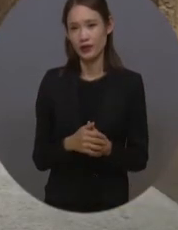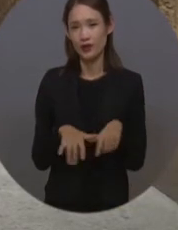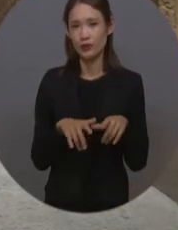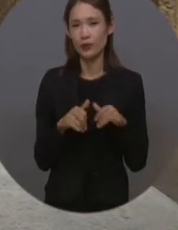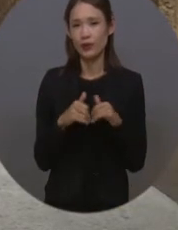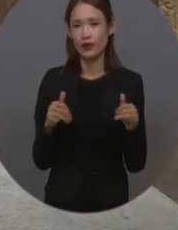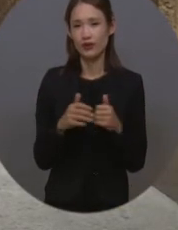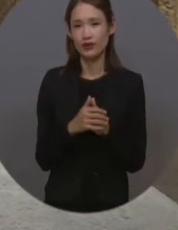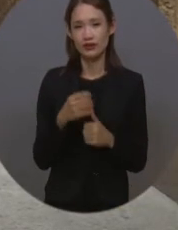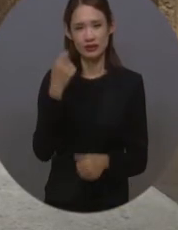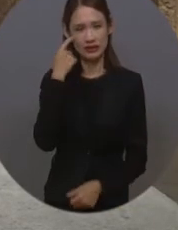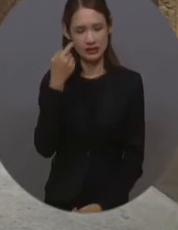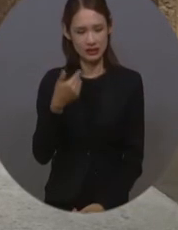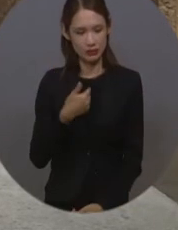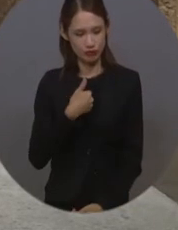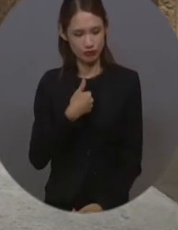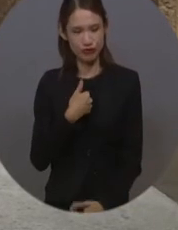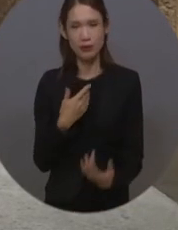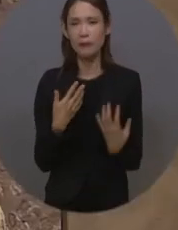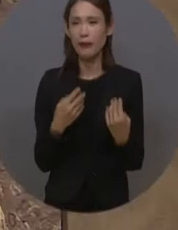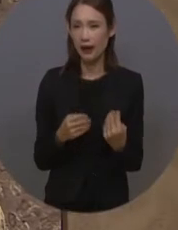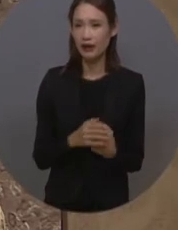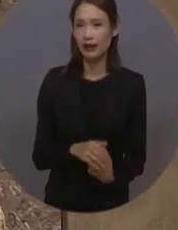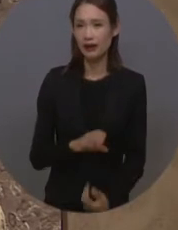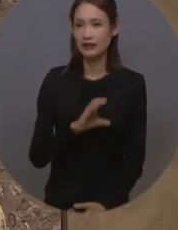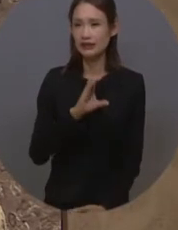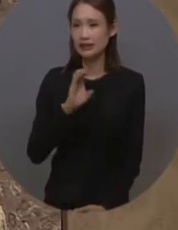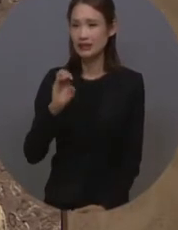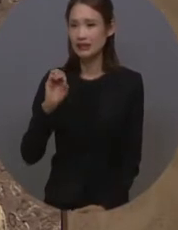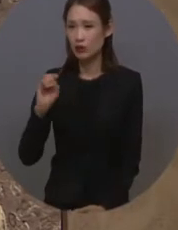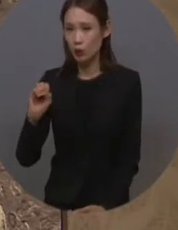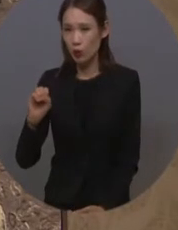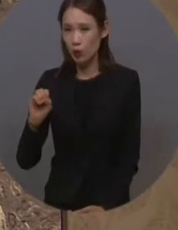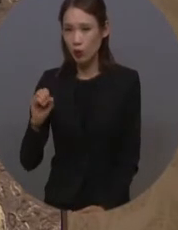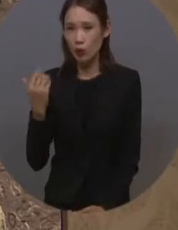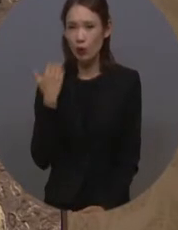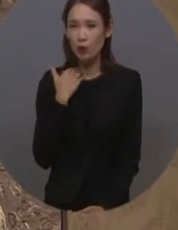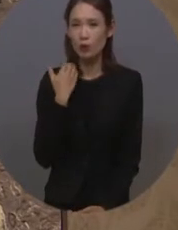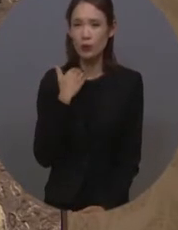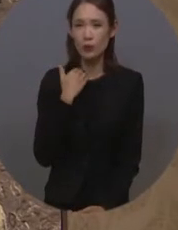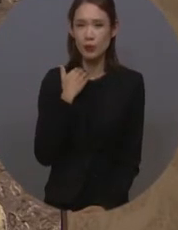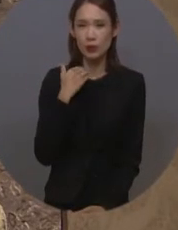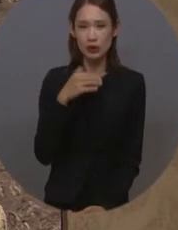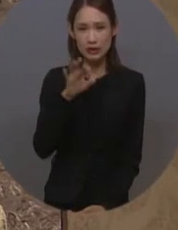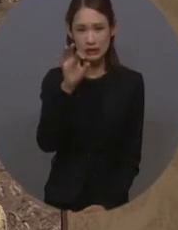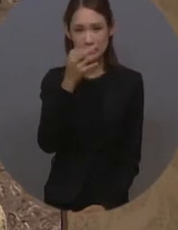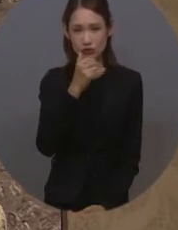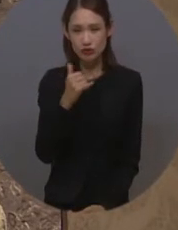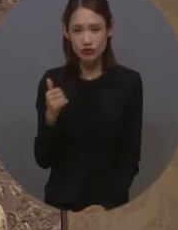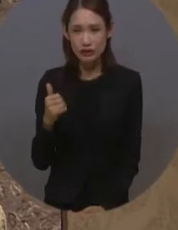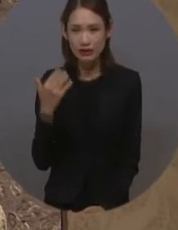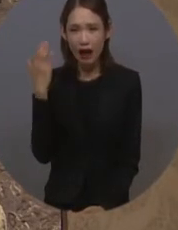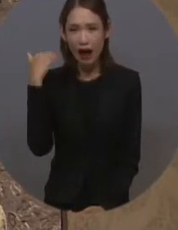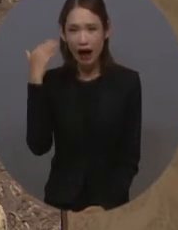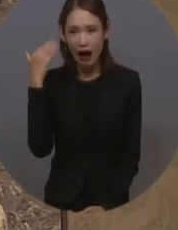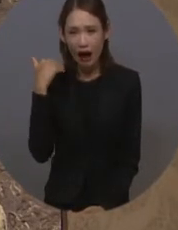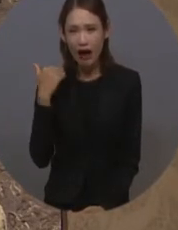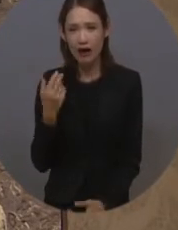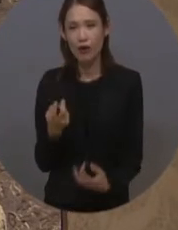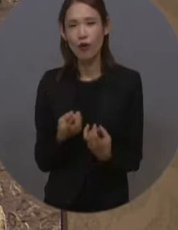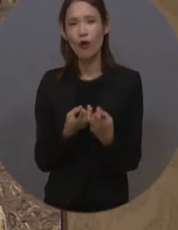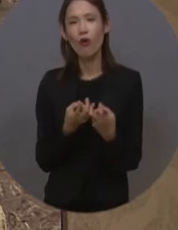사람들이 그 질문을 제일 많이 해와요. 네. CEO는 안 보이고 기술인들은 안 들리는데 어찌 사오? 이렇게 이제